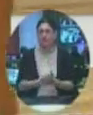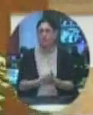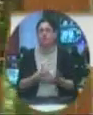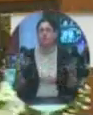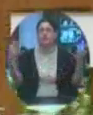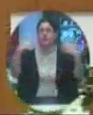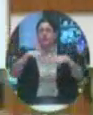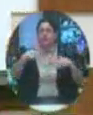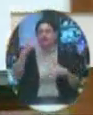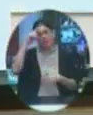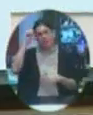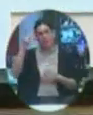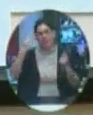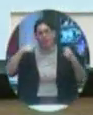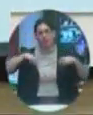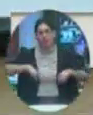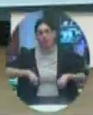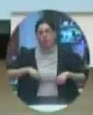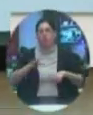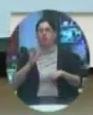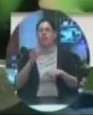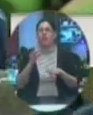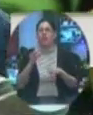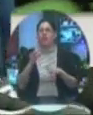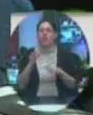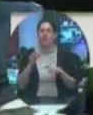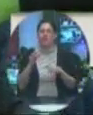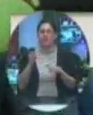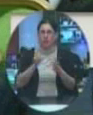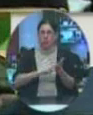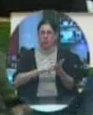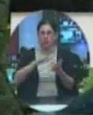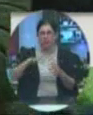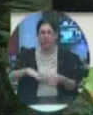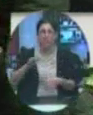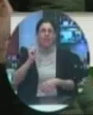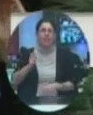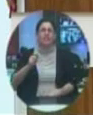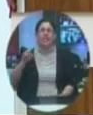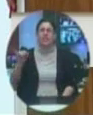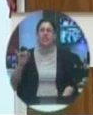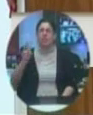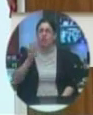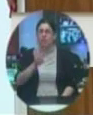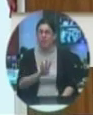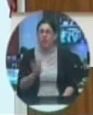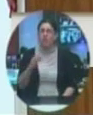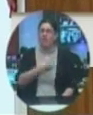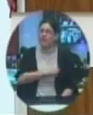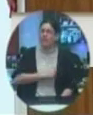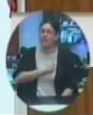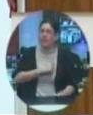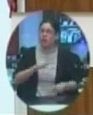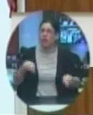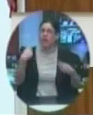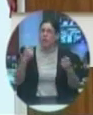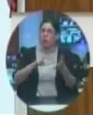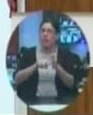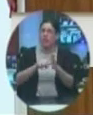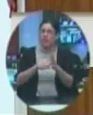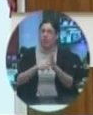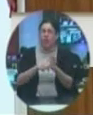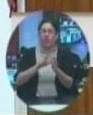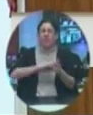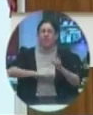יזמה יושבת ראש הוועדה לזכויות הילד, חברת הכנסת יפעת שאשא ביטון. לצערנו הרב, בעשורים האחרונים החינוך הטכנולוגי סבל